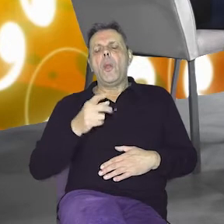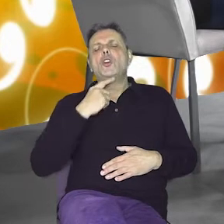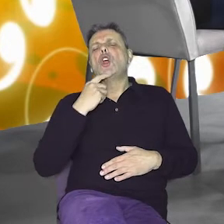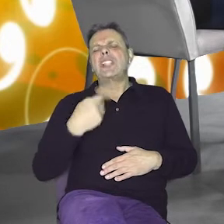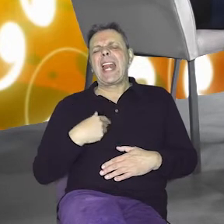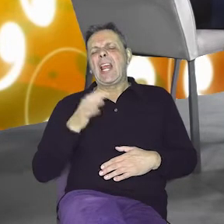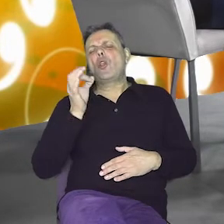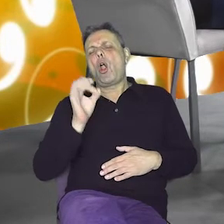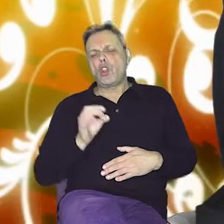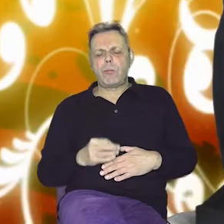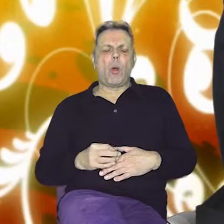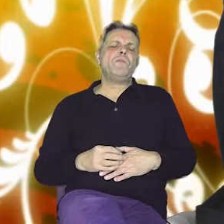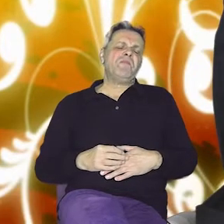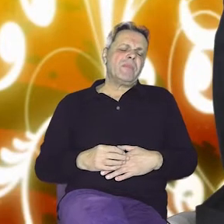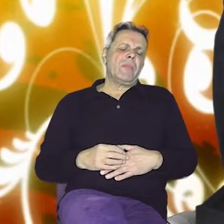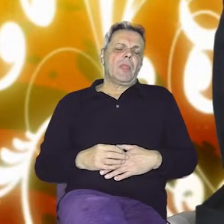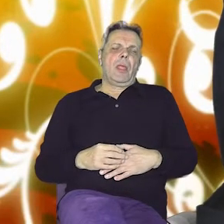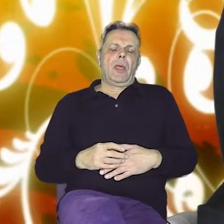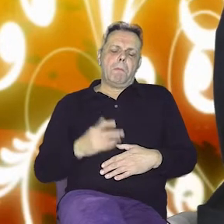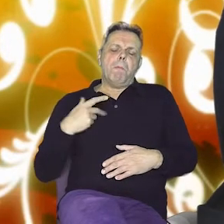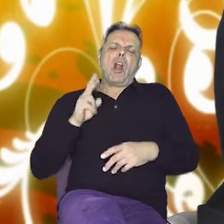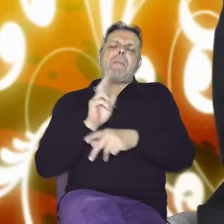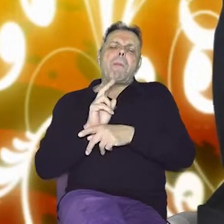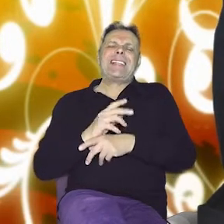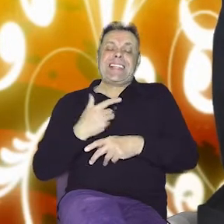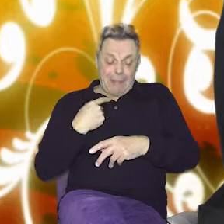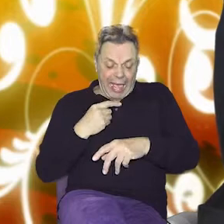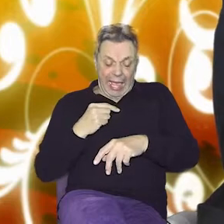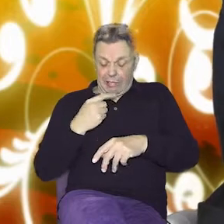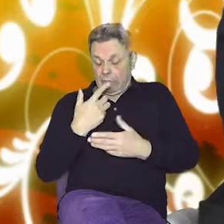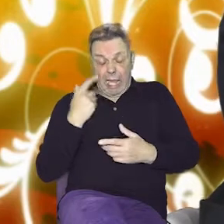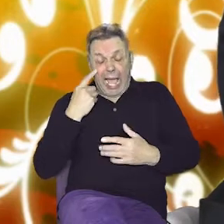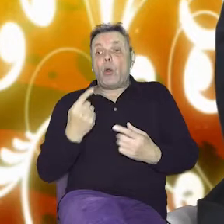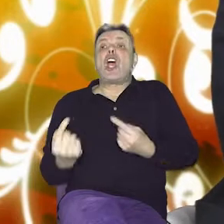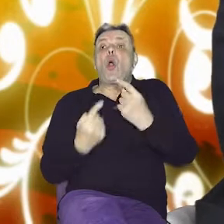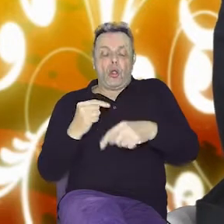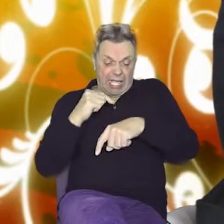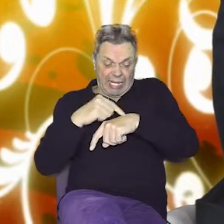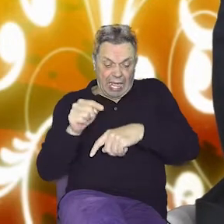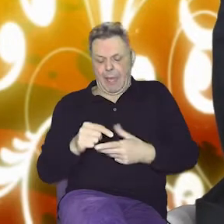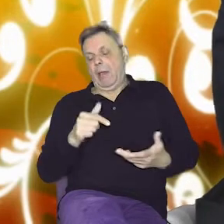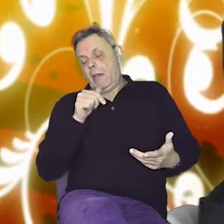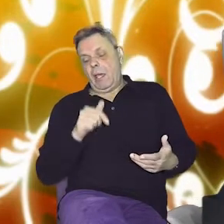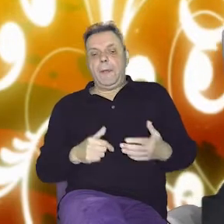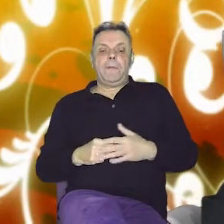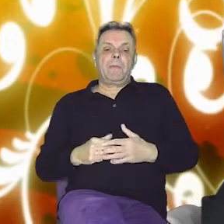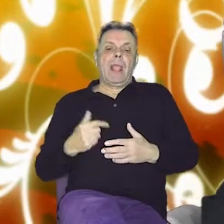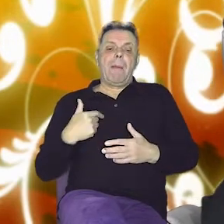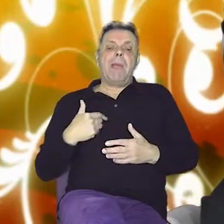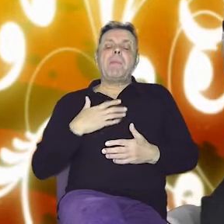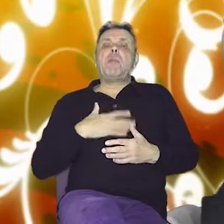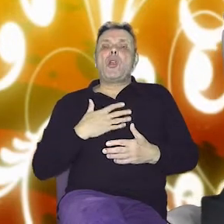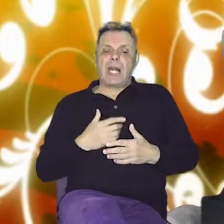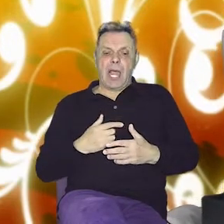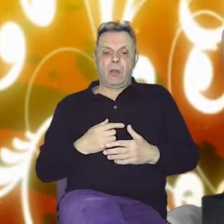dobro znate, jako ste dobro upućeni u to sve skupa. I ovoga, naravno da vam, ako će postojati, bilo bi mi drago da